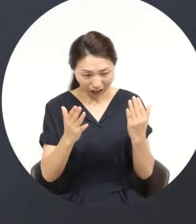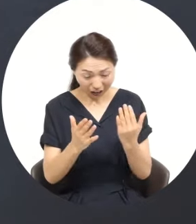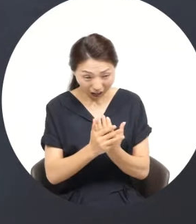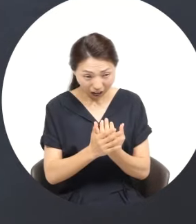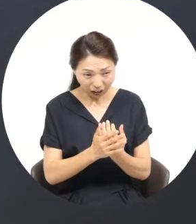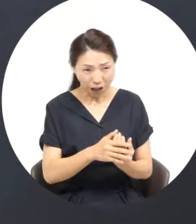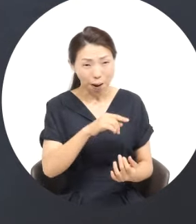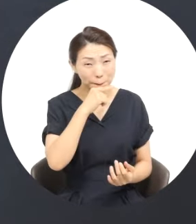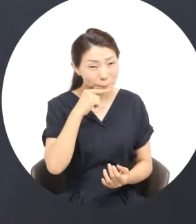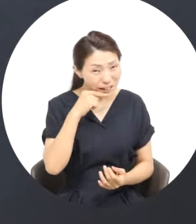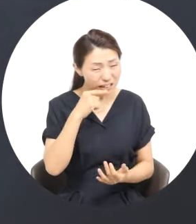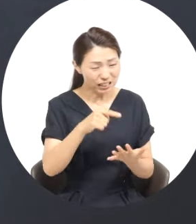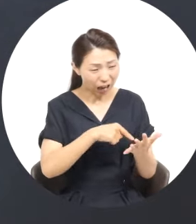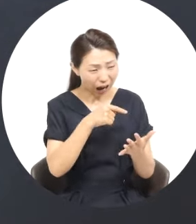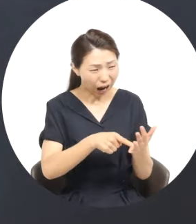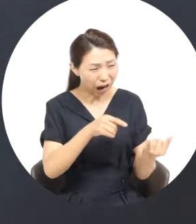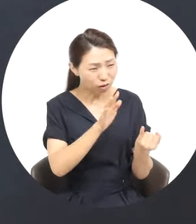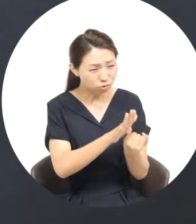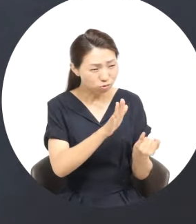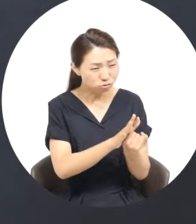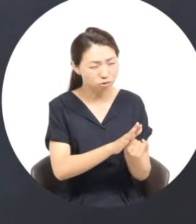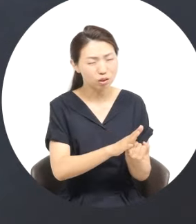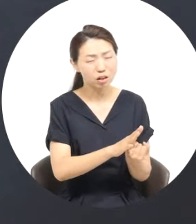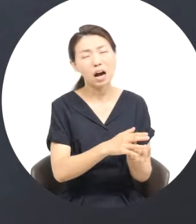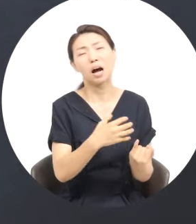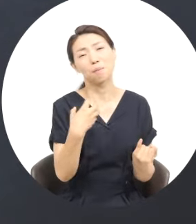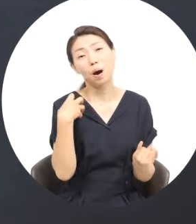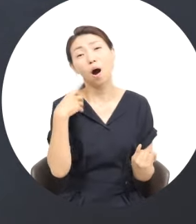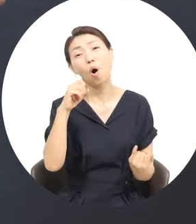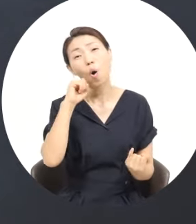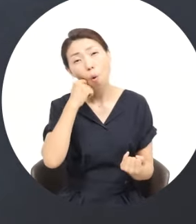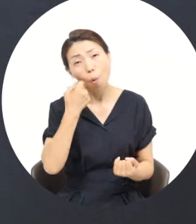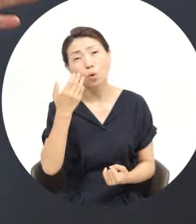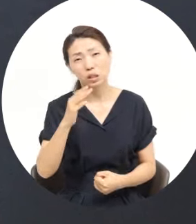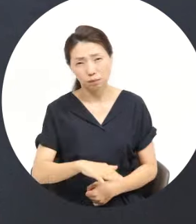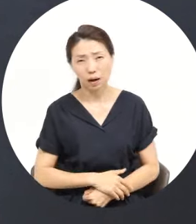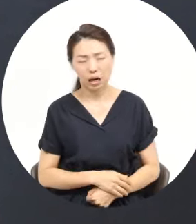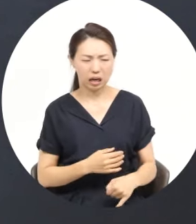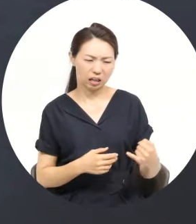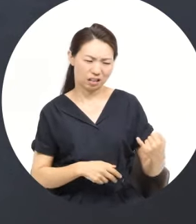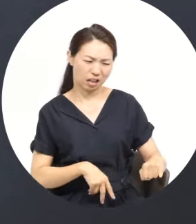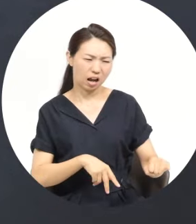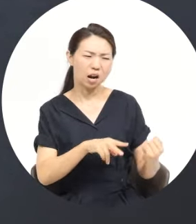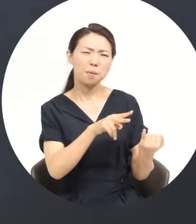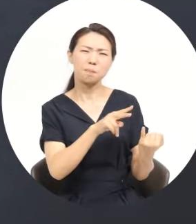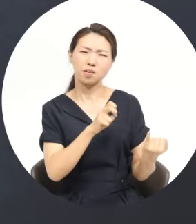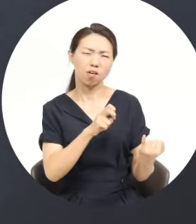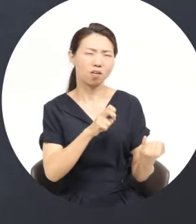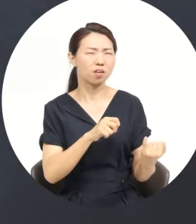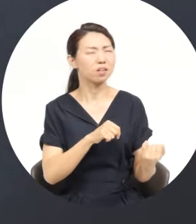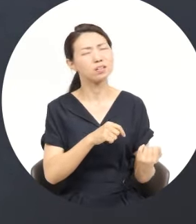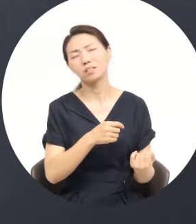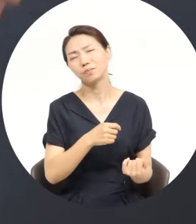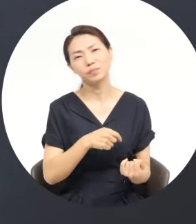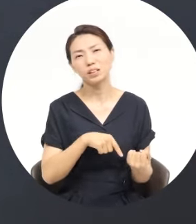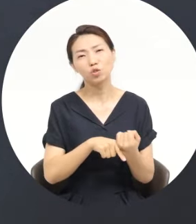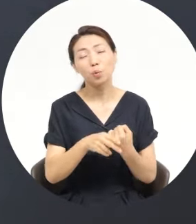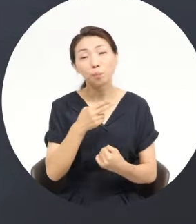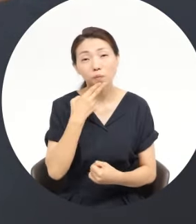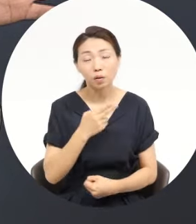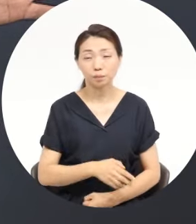해줄 형편은 못되지만은 그러나 이 아이를 미워할 이유는 없다. 그러니까